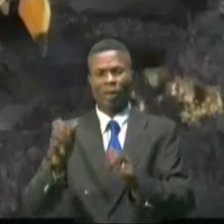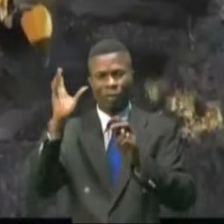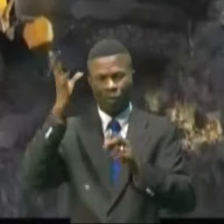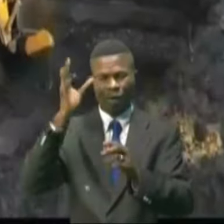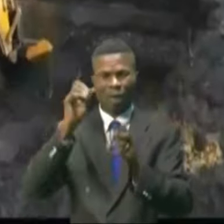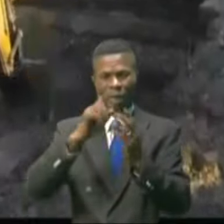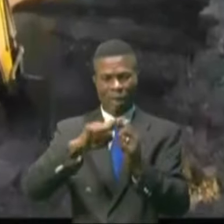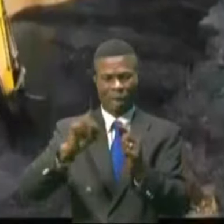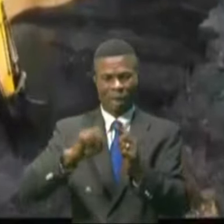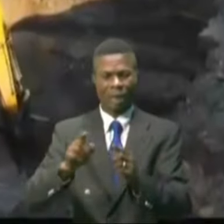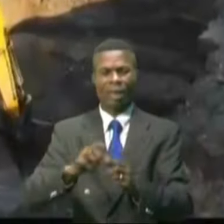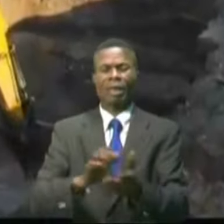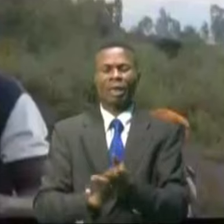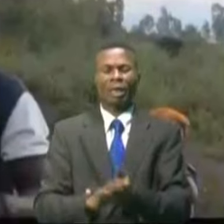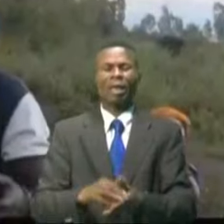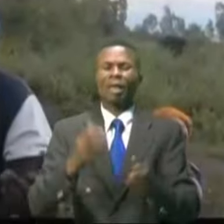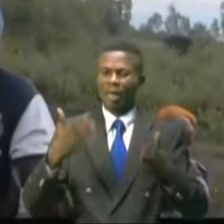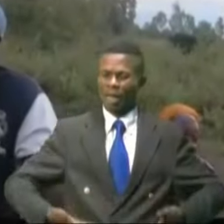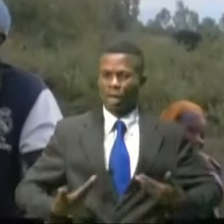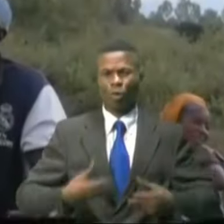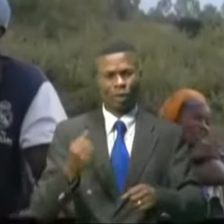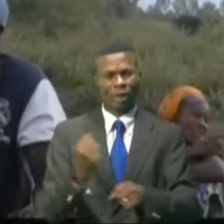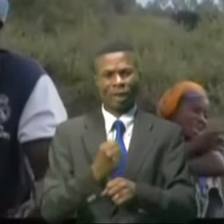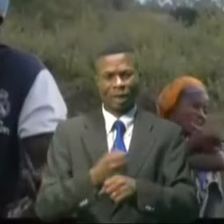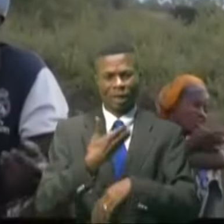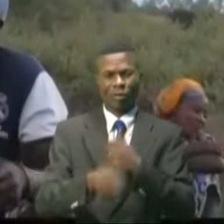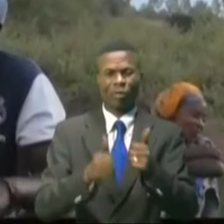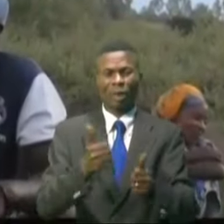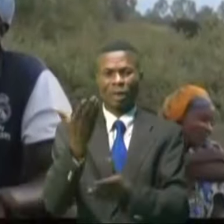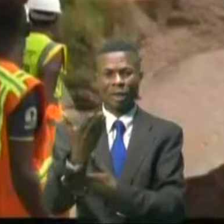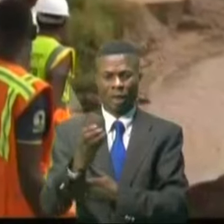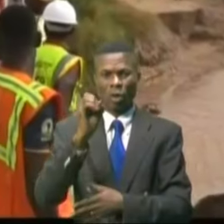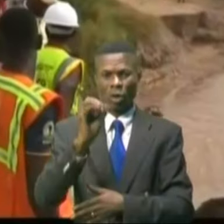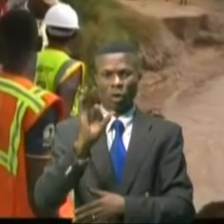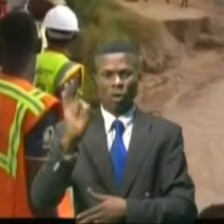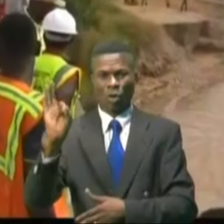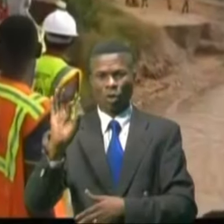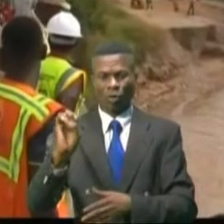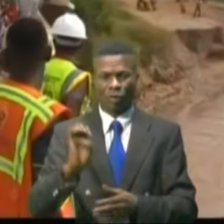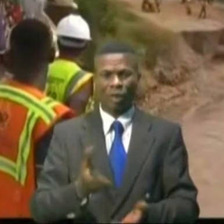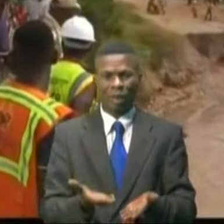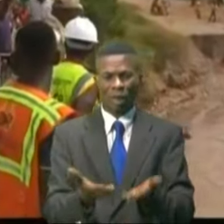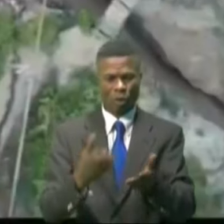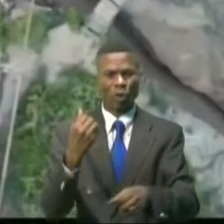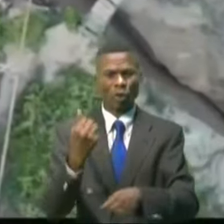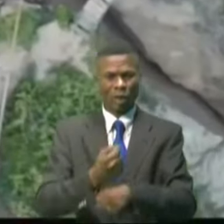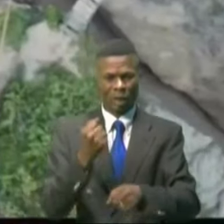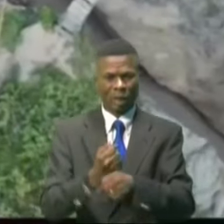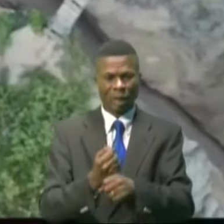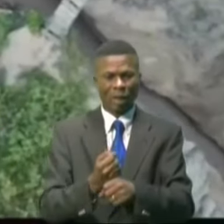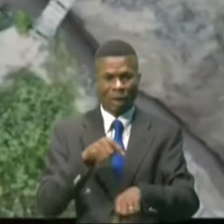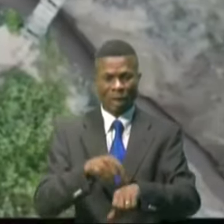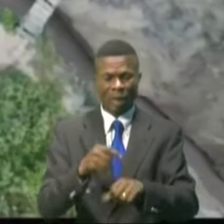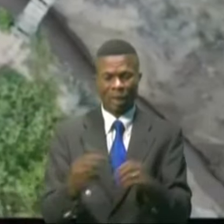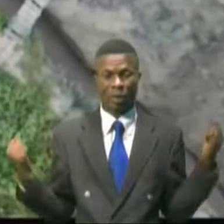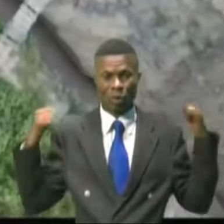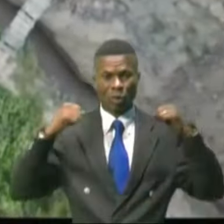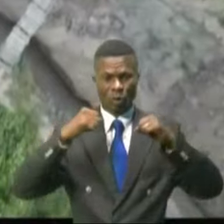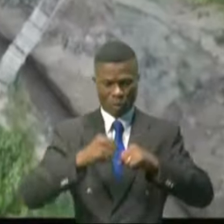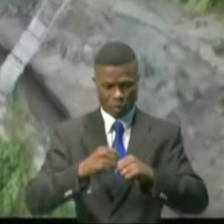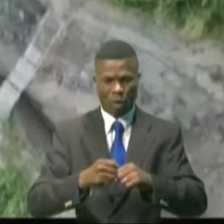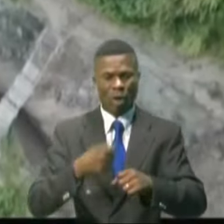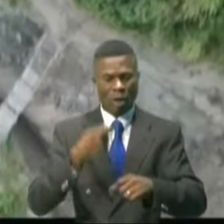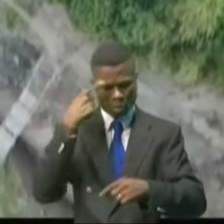Kindu apprécient les travaux. Ces derniers demandent à l'office de route de profiter de cette bonne période de la saison sèche qui s'annonce